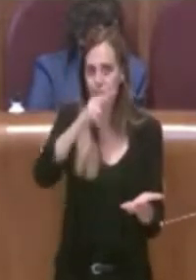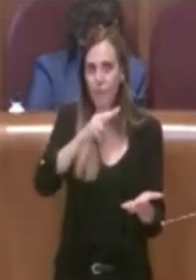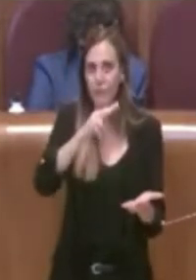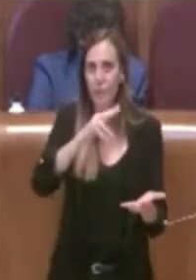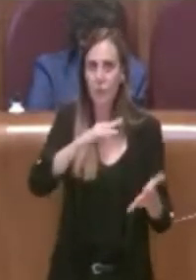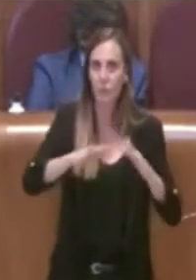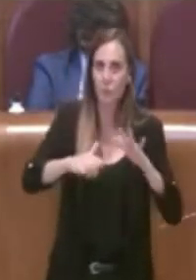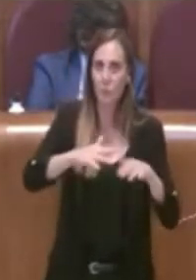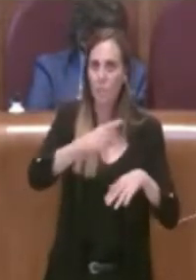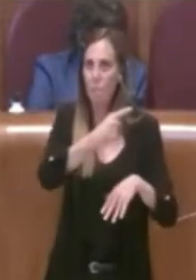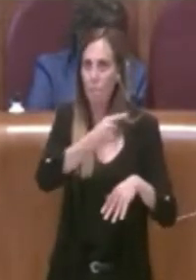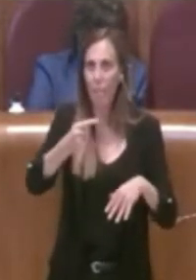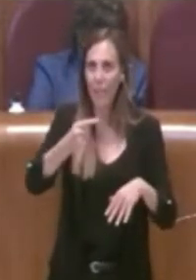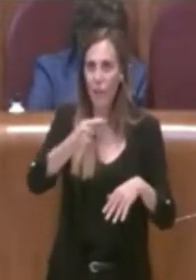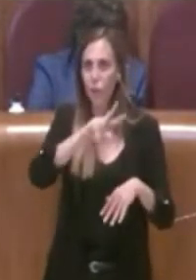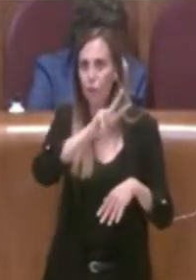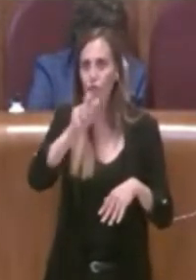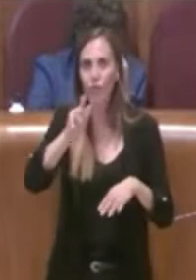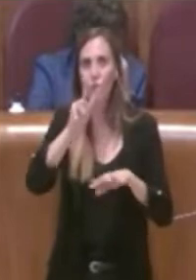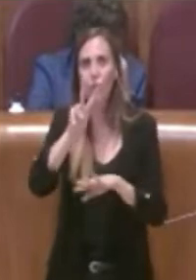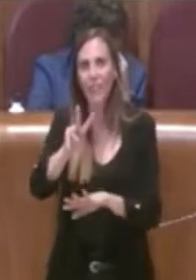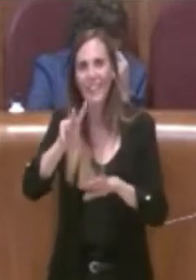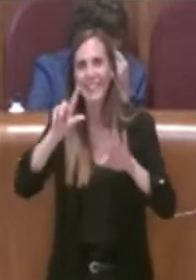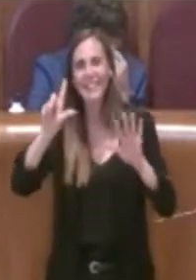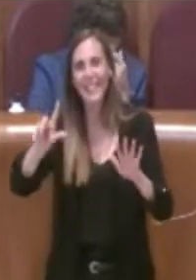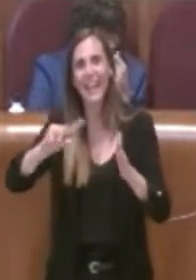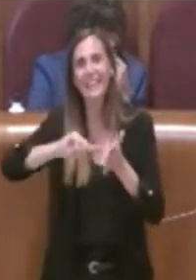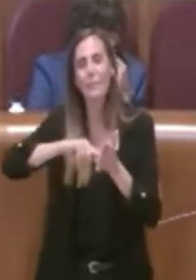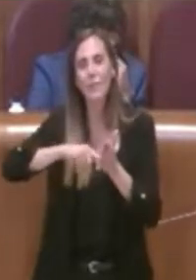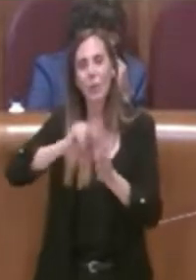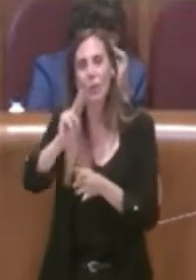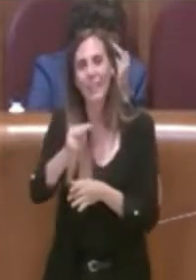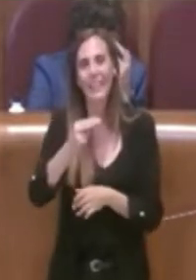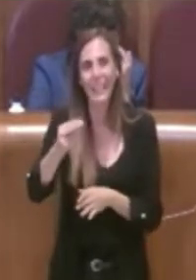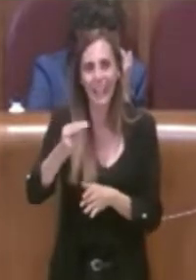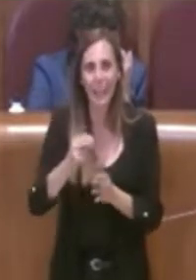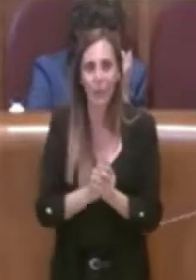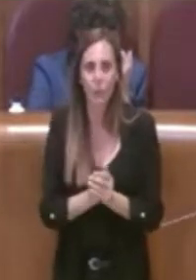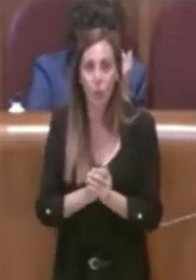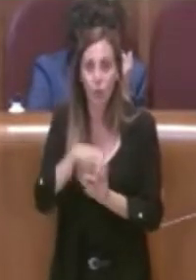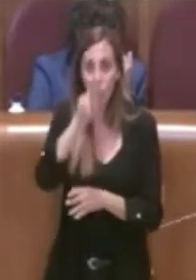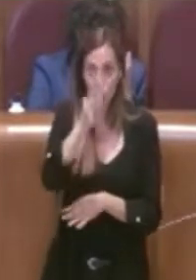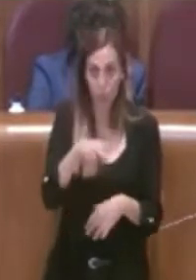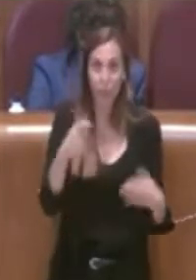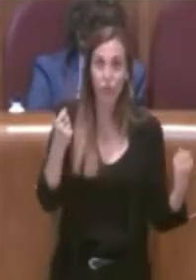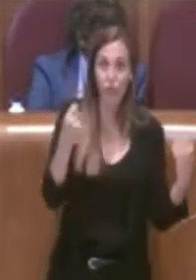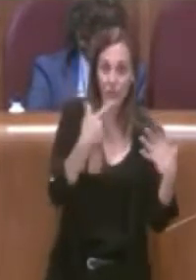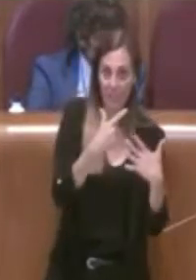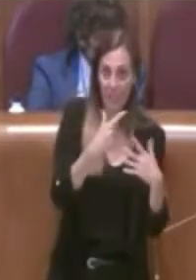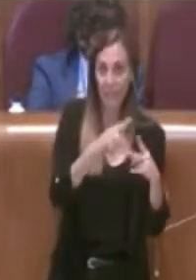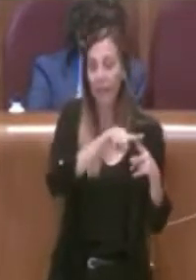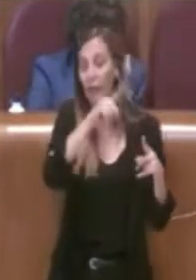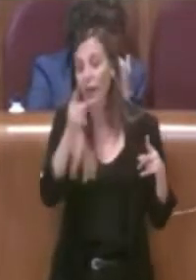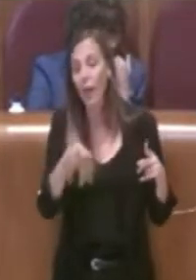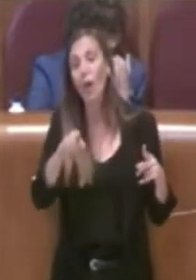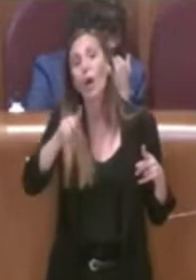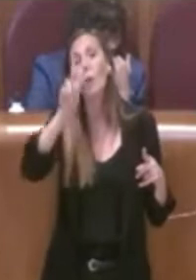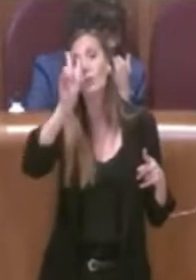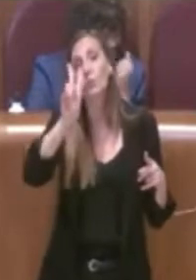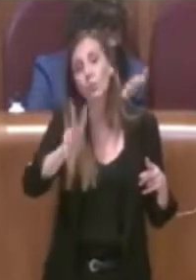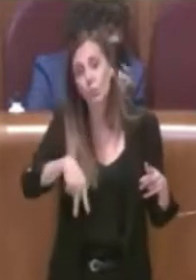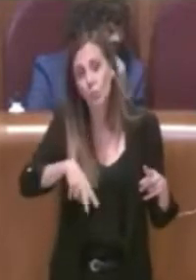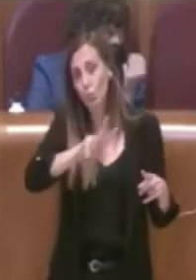meno 227 milioni di euro meno 227 milioni di euro quello del 2017 e meno 256